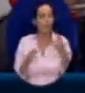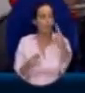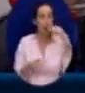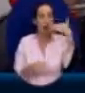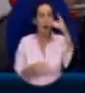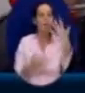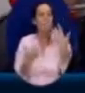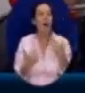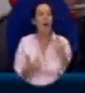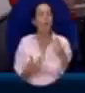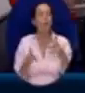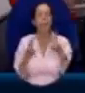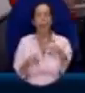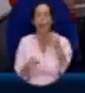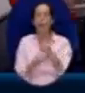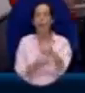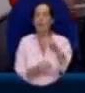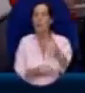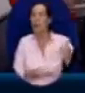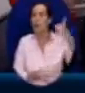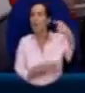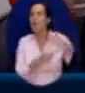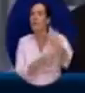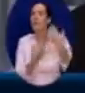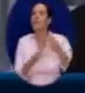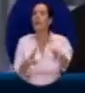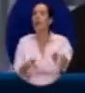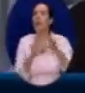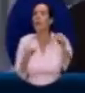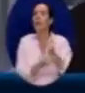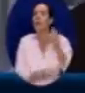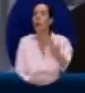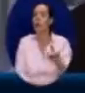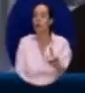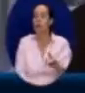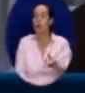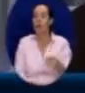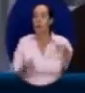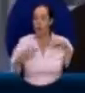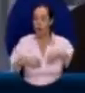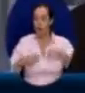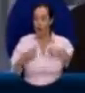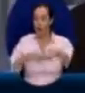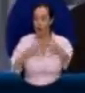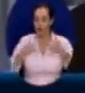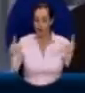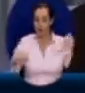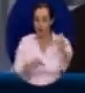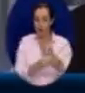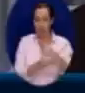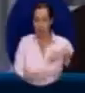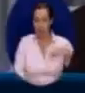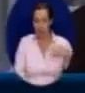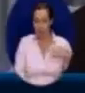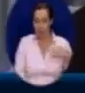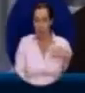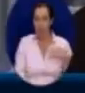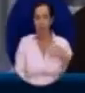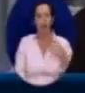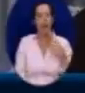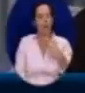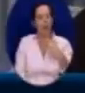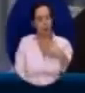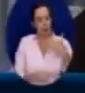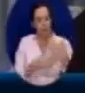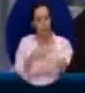שלך, ממתי נוכל לפעול נגד הבוס המתאמר? יושב ראש ועדת הרווחה והעבודה והבריאות, אלי אלאלוף, אמר,